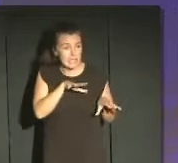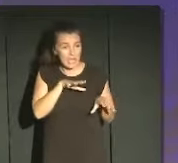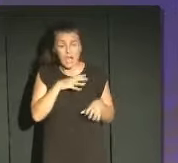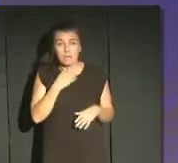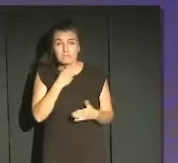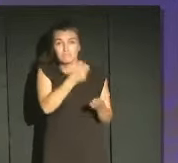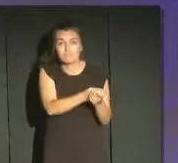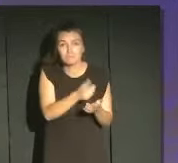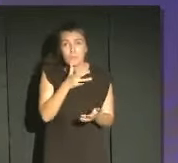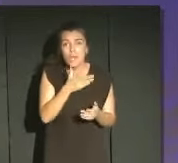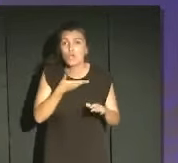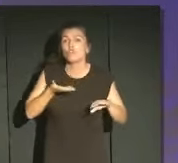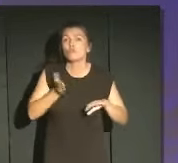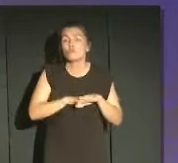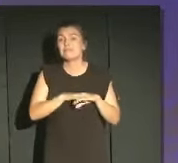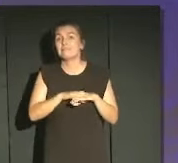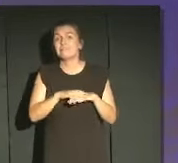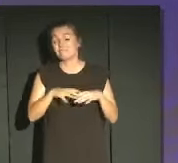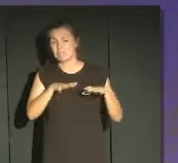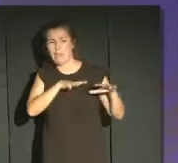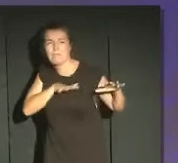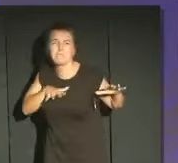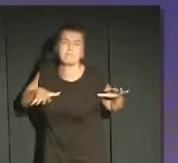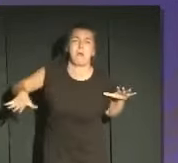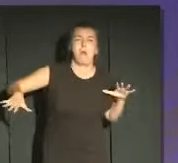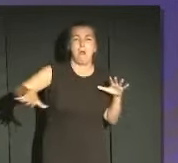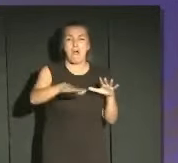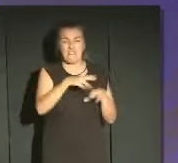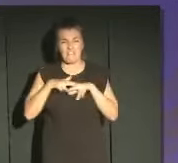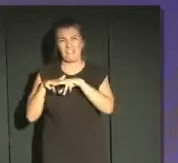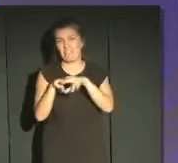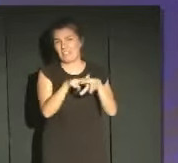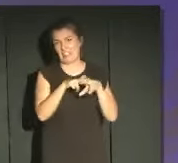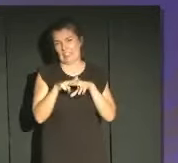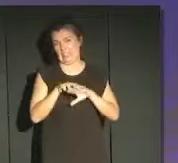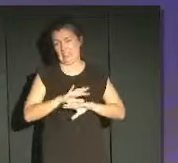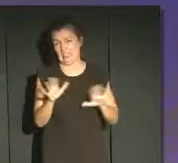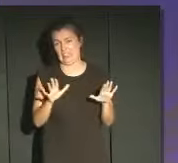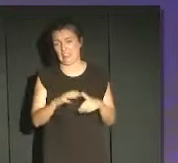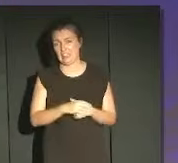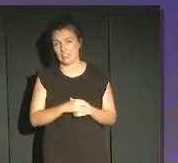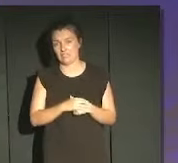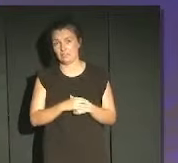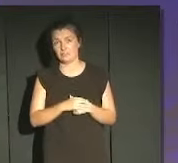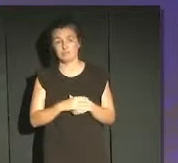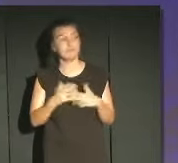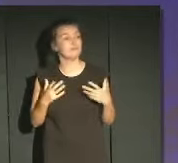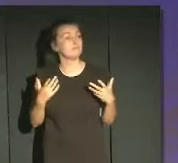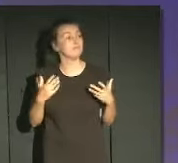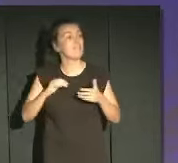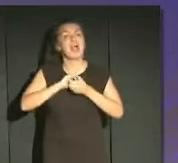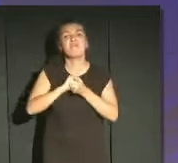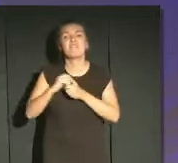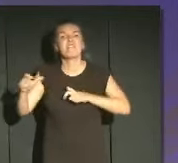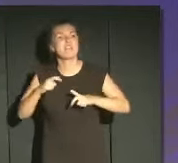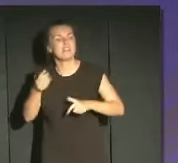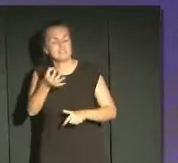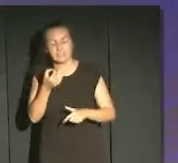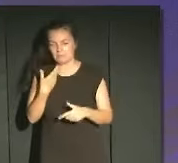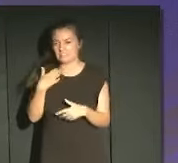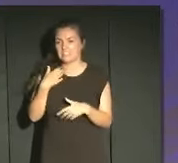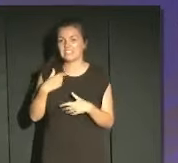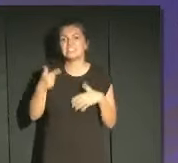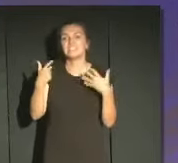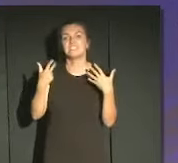alors qu'on a 18000 hectares de terre agricole non utilisé en Martinique les copains les camarades nous disaient mais avec 18000